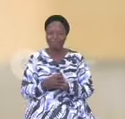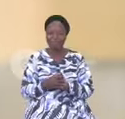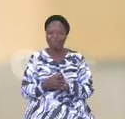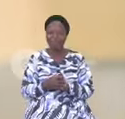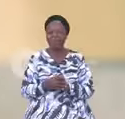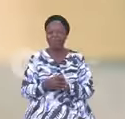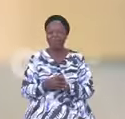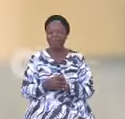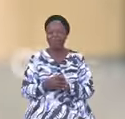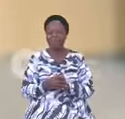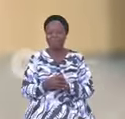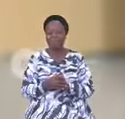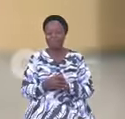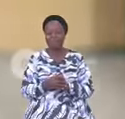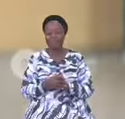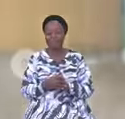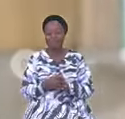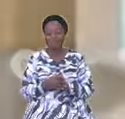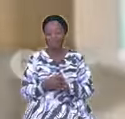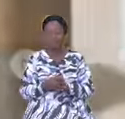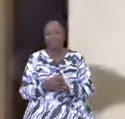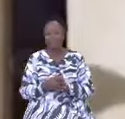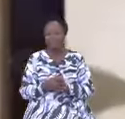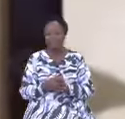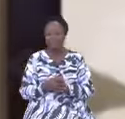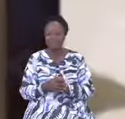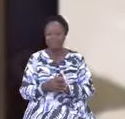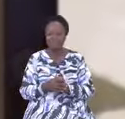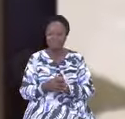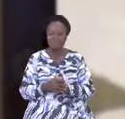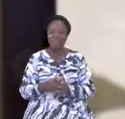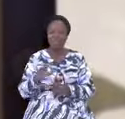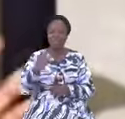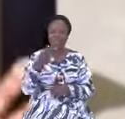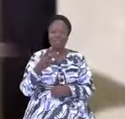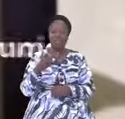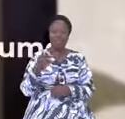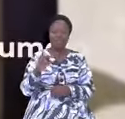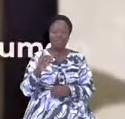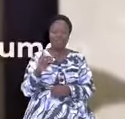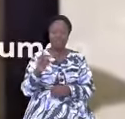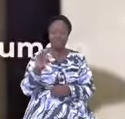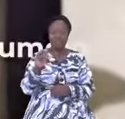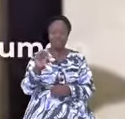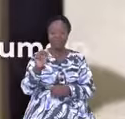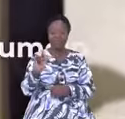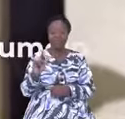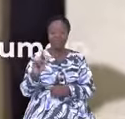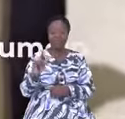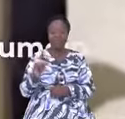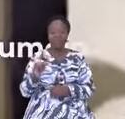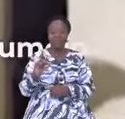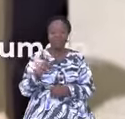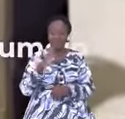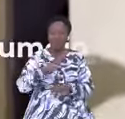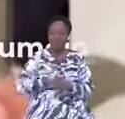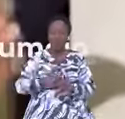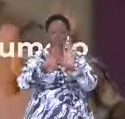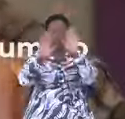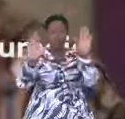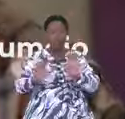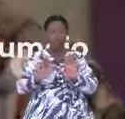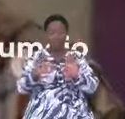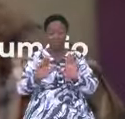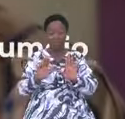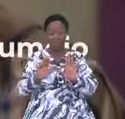le 22 mai un dimanche l aller au lit comme tout le monde et le lendemain vers